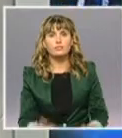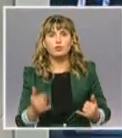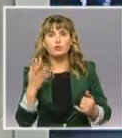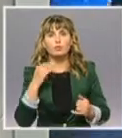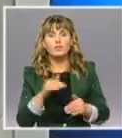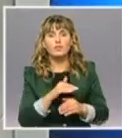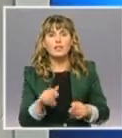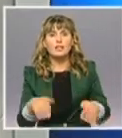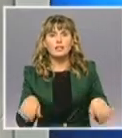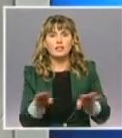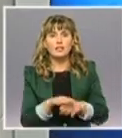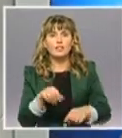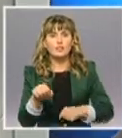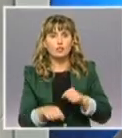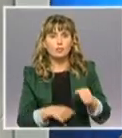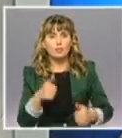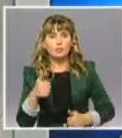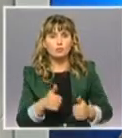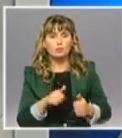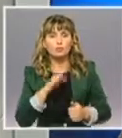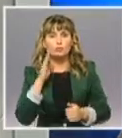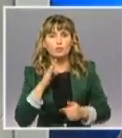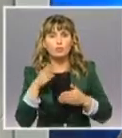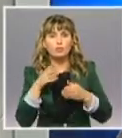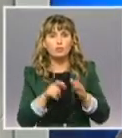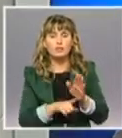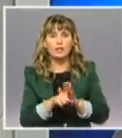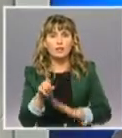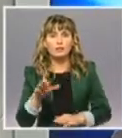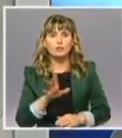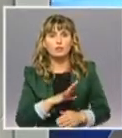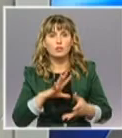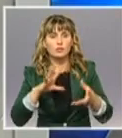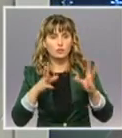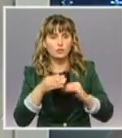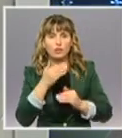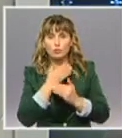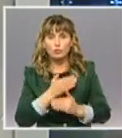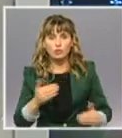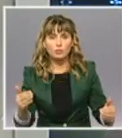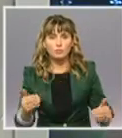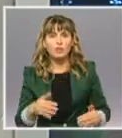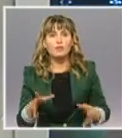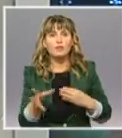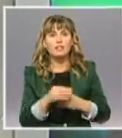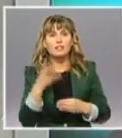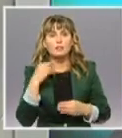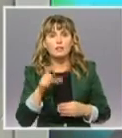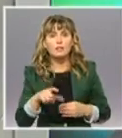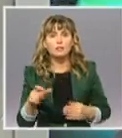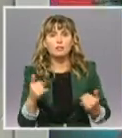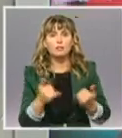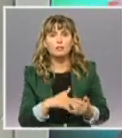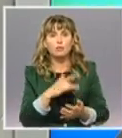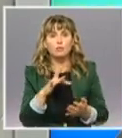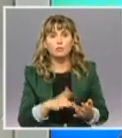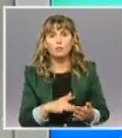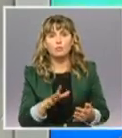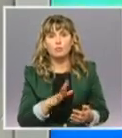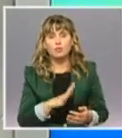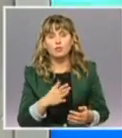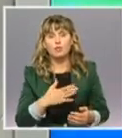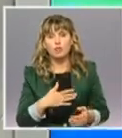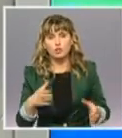Сегодня в Алматы официально закрыли велосипедный сезон. Утренний заезд стал заключительным аккордом. Вместе с алматинцами и гостями мегаполиса